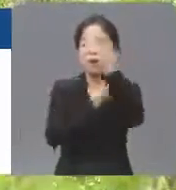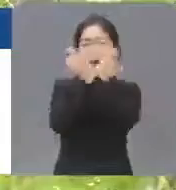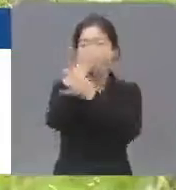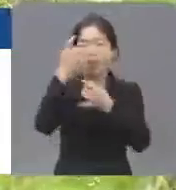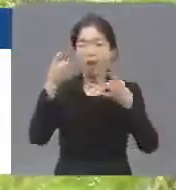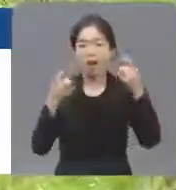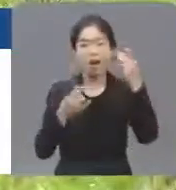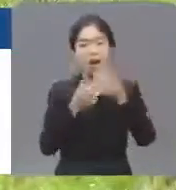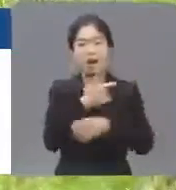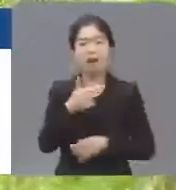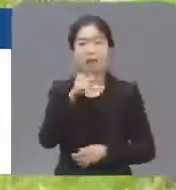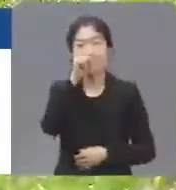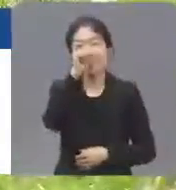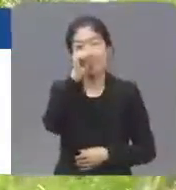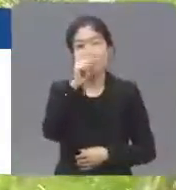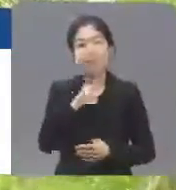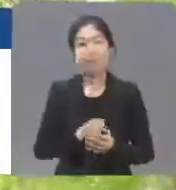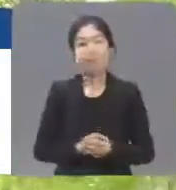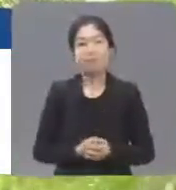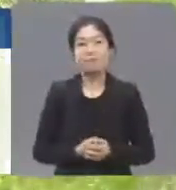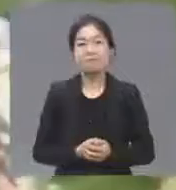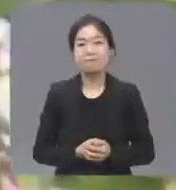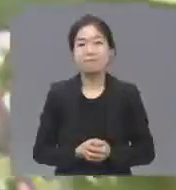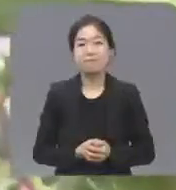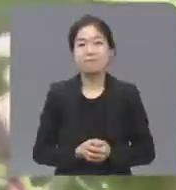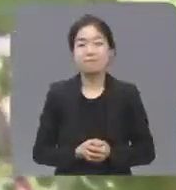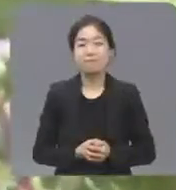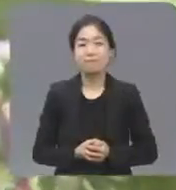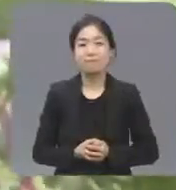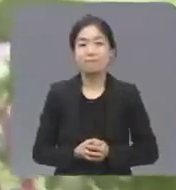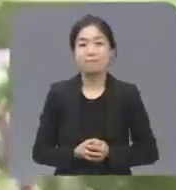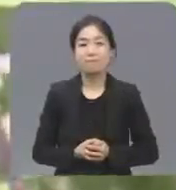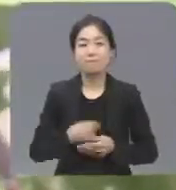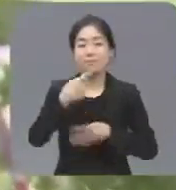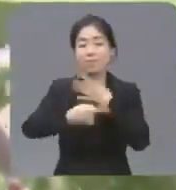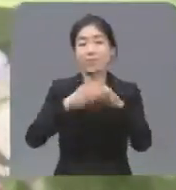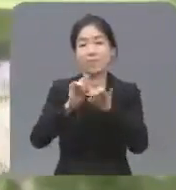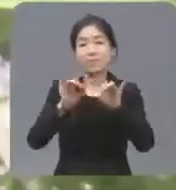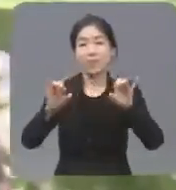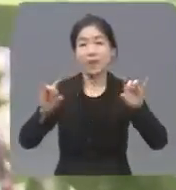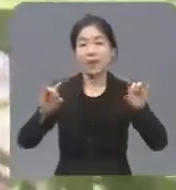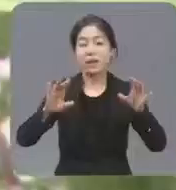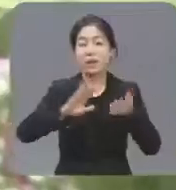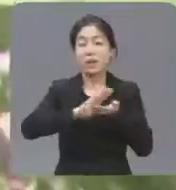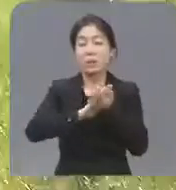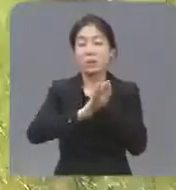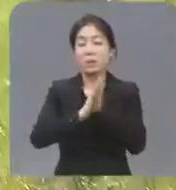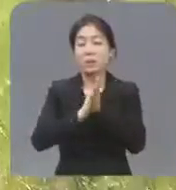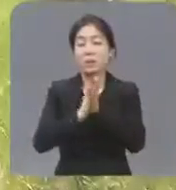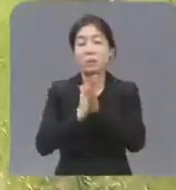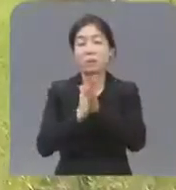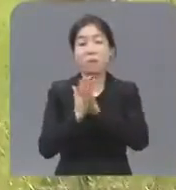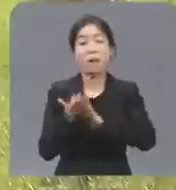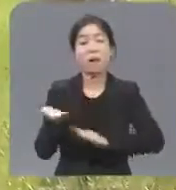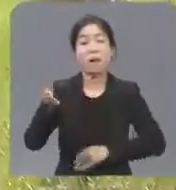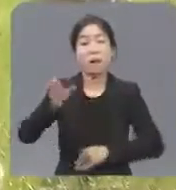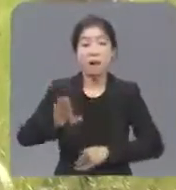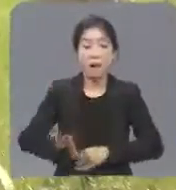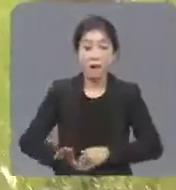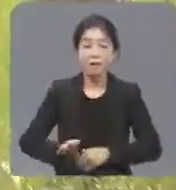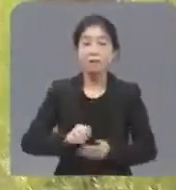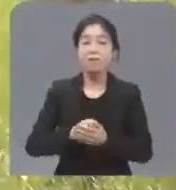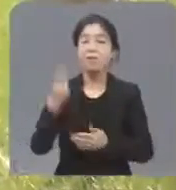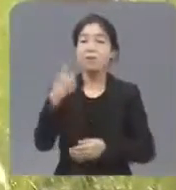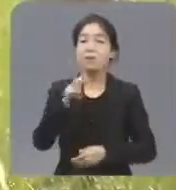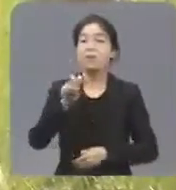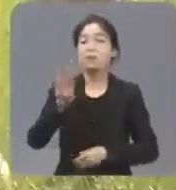것들이 환상적이에요. 너무 좋아요. 계절마다 옷을 갈아입는 순천만 정원이지만